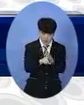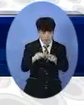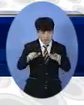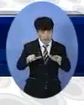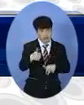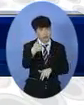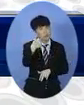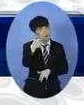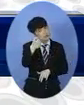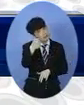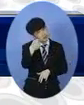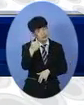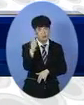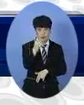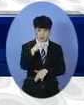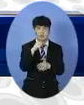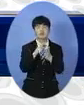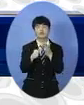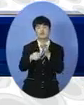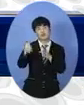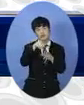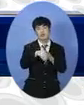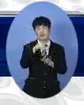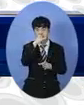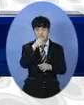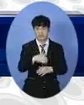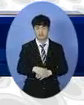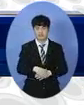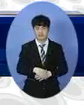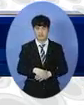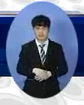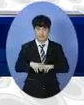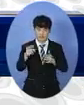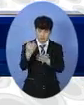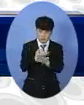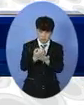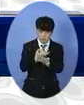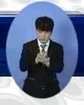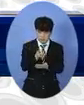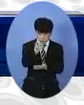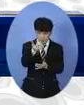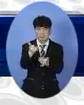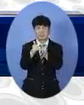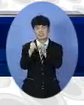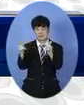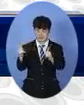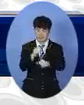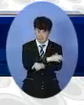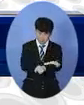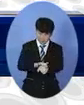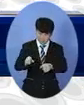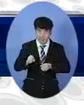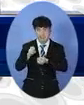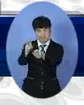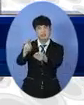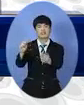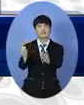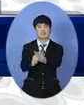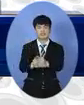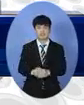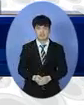상자에는 5만 원 상당의 생필품이 들어있는데요. 시는 관내 저소득층 200가구에게 잘 전달했다는